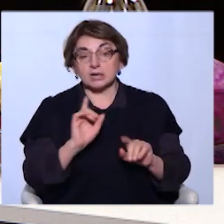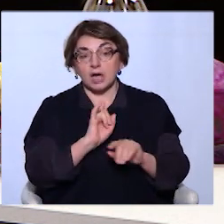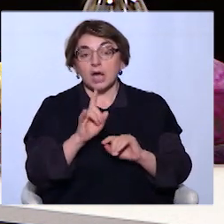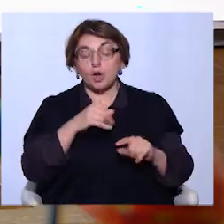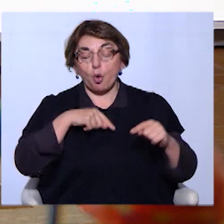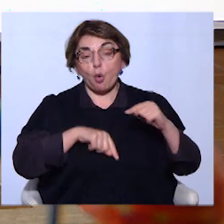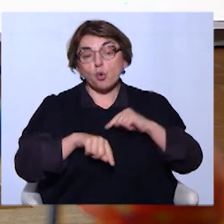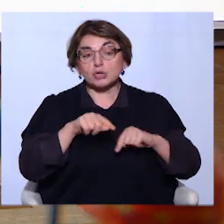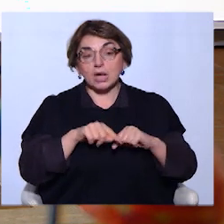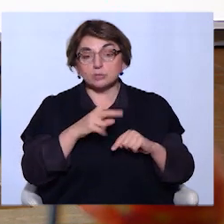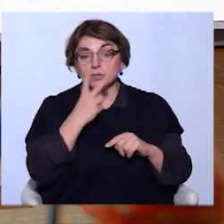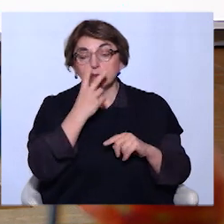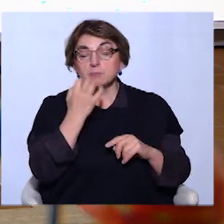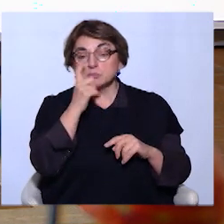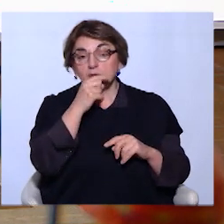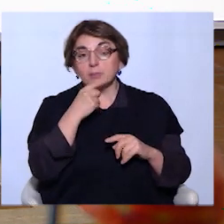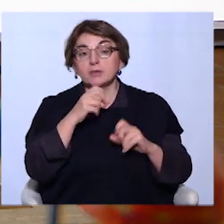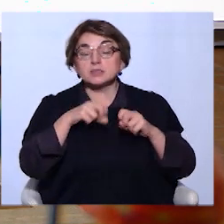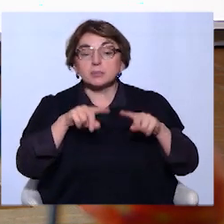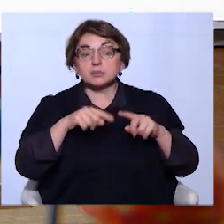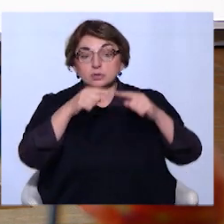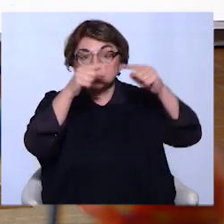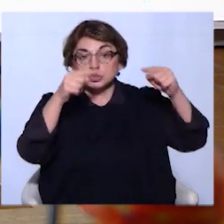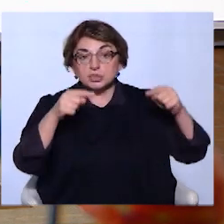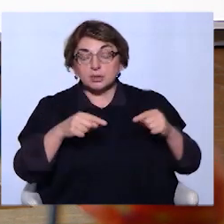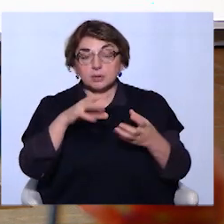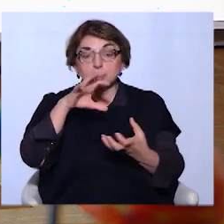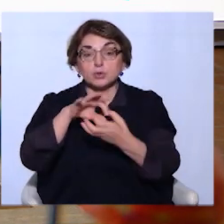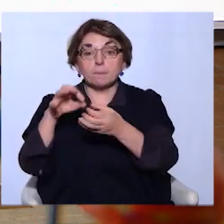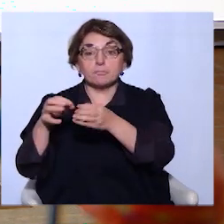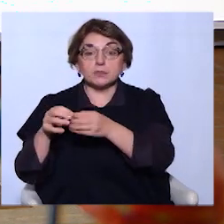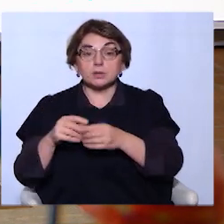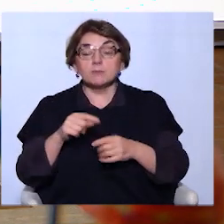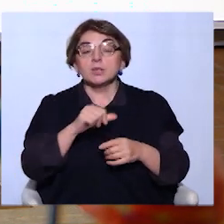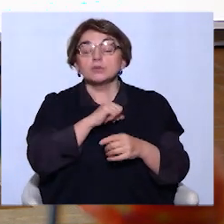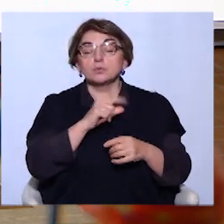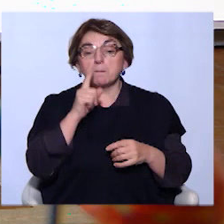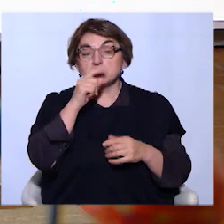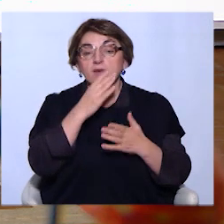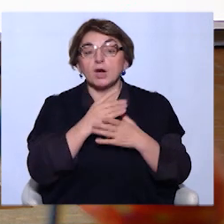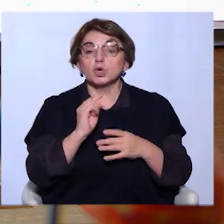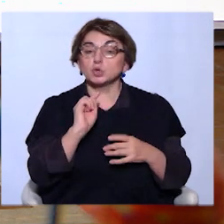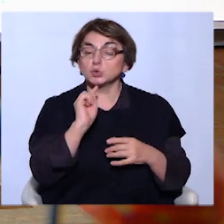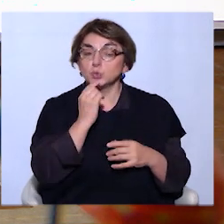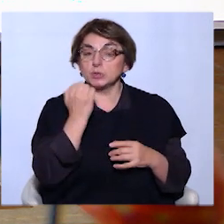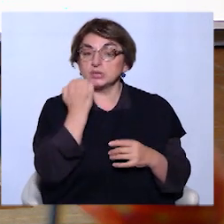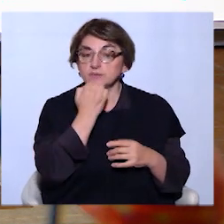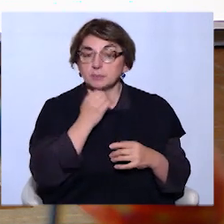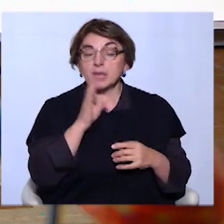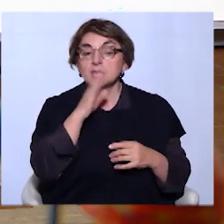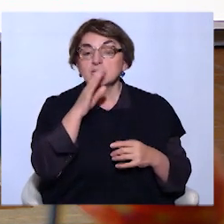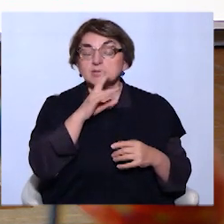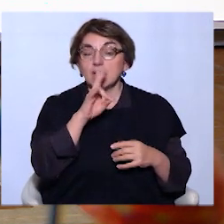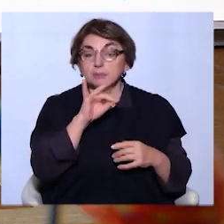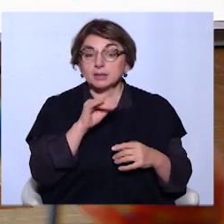და ვნახოთ შესაბამისი კლასიფიკაცია. მჟავა არის რთული ნივთიერება, რომელიც შედგება წყალბადის